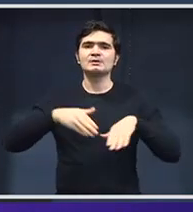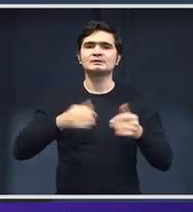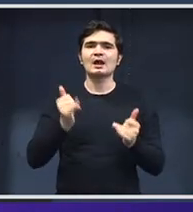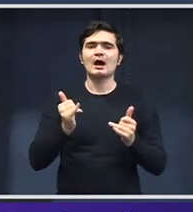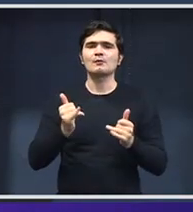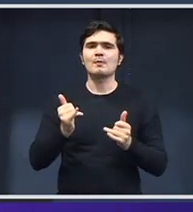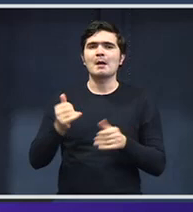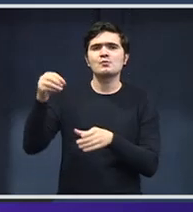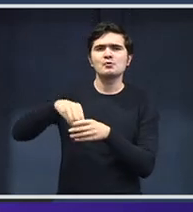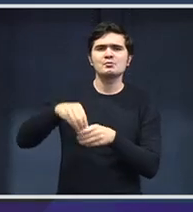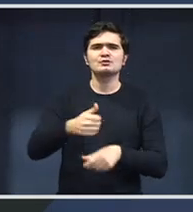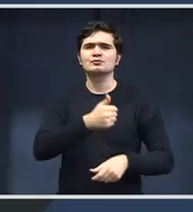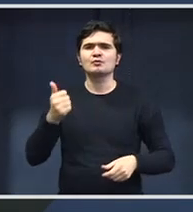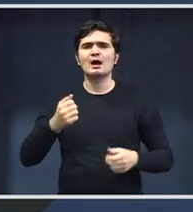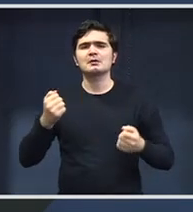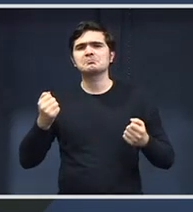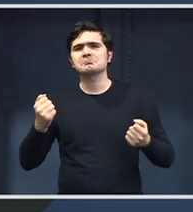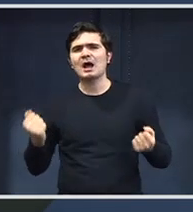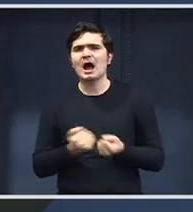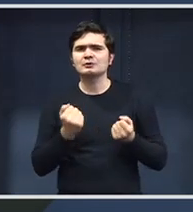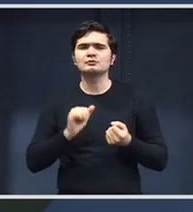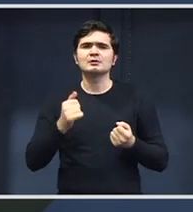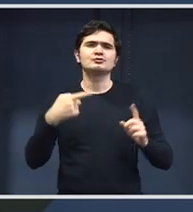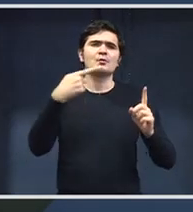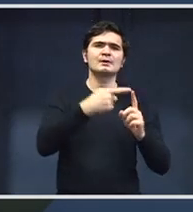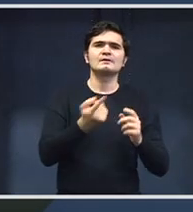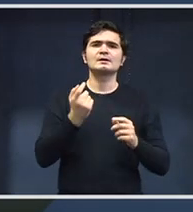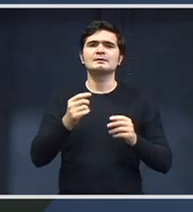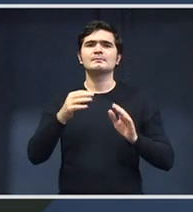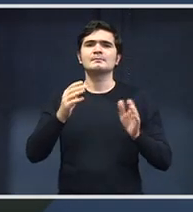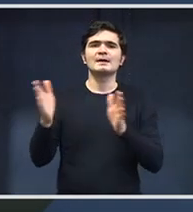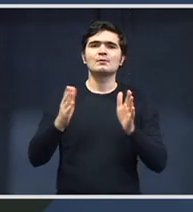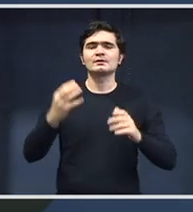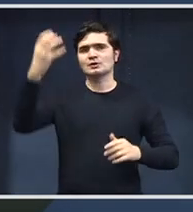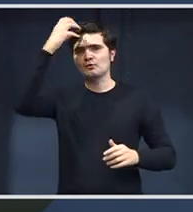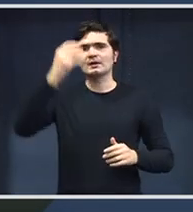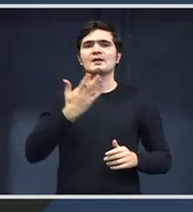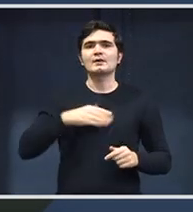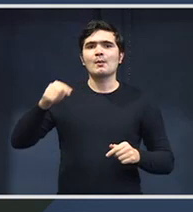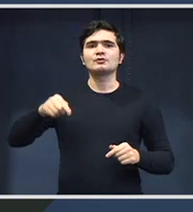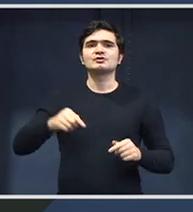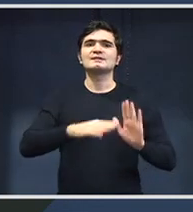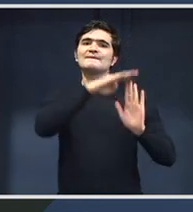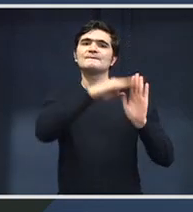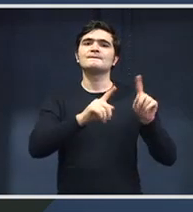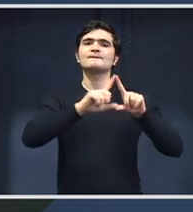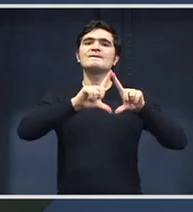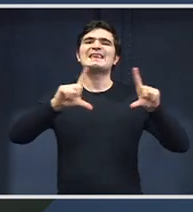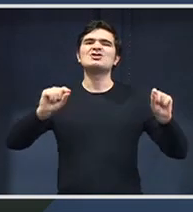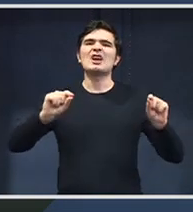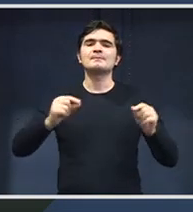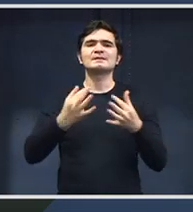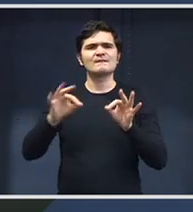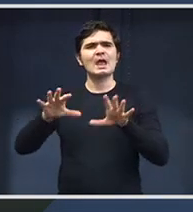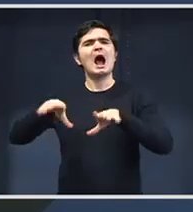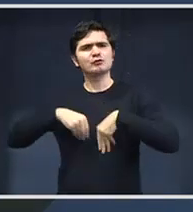doar activitățile din sau acțiunile, obiectivele din programul de guvernare. Vreau ca aceste fișe să fie asumate de fiecare ministru în